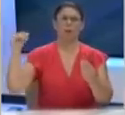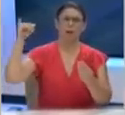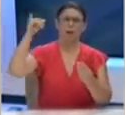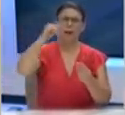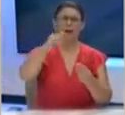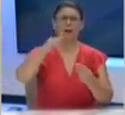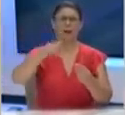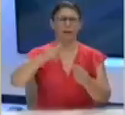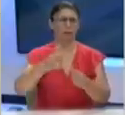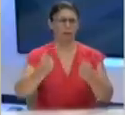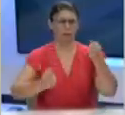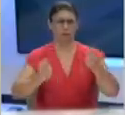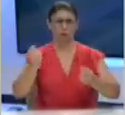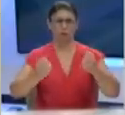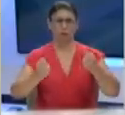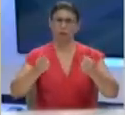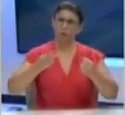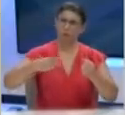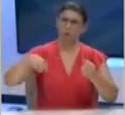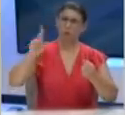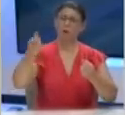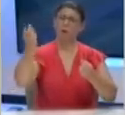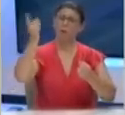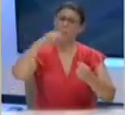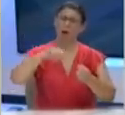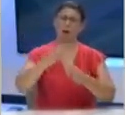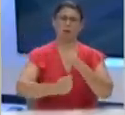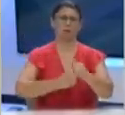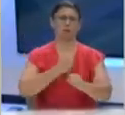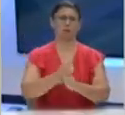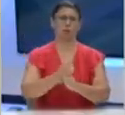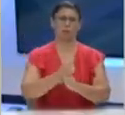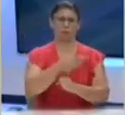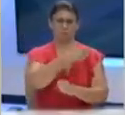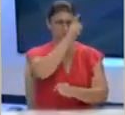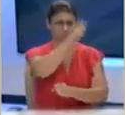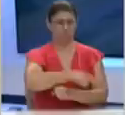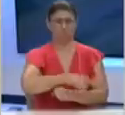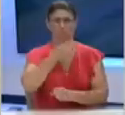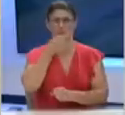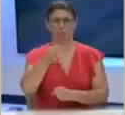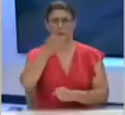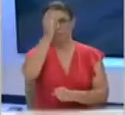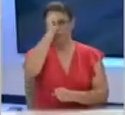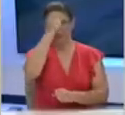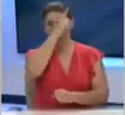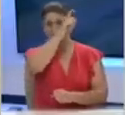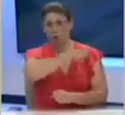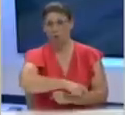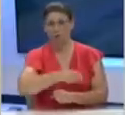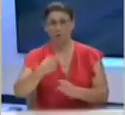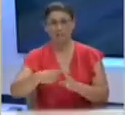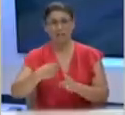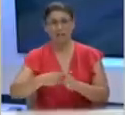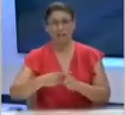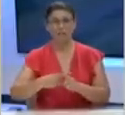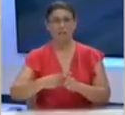μέσων, περισσότερα από κάθε άλλη χρονιά κατά τη δήλωσή σας. Ο ίδιος έχετε παραδεχτεί ότι στην Ελλάδα